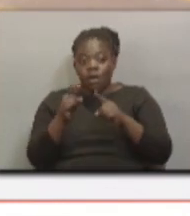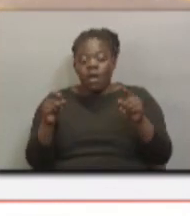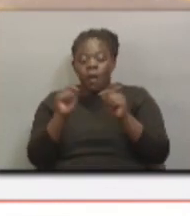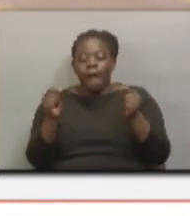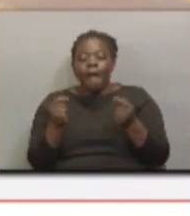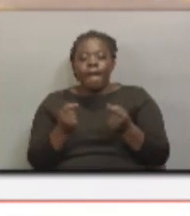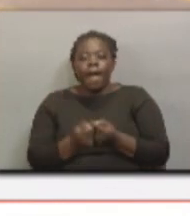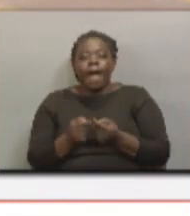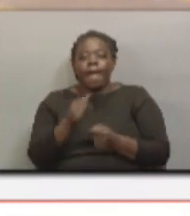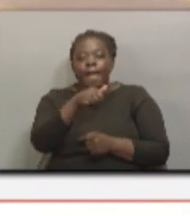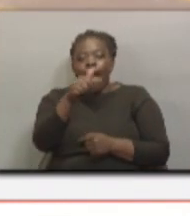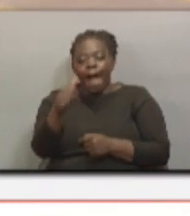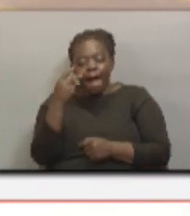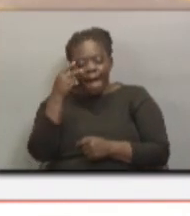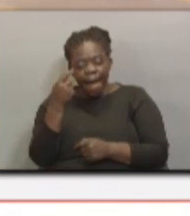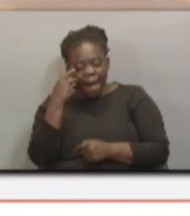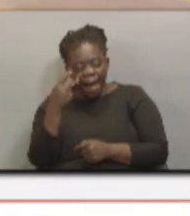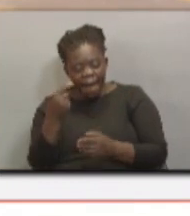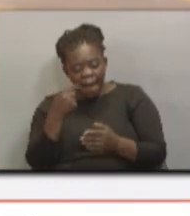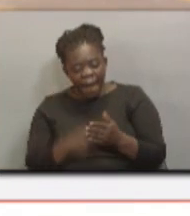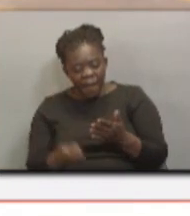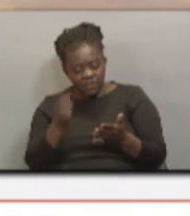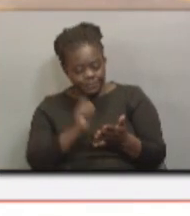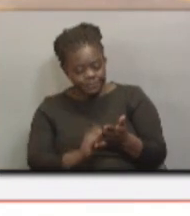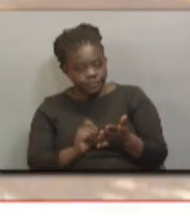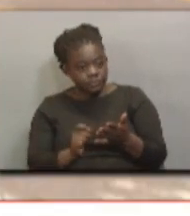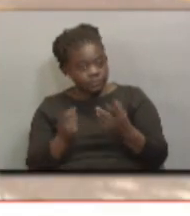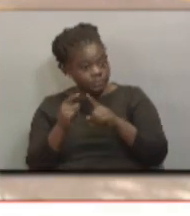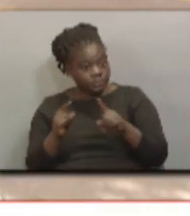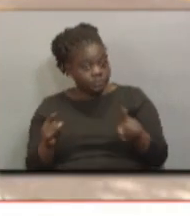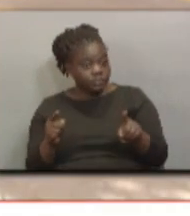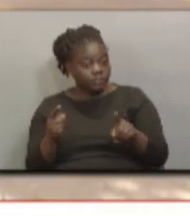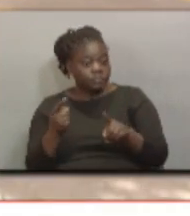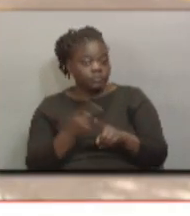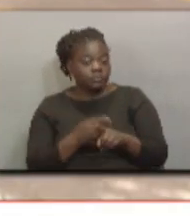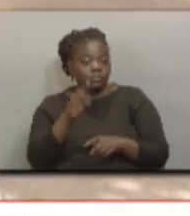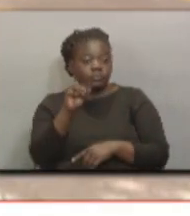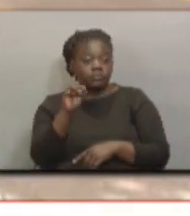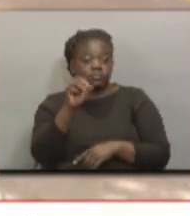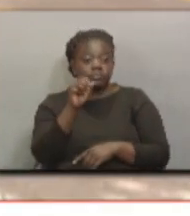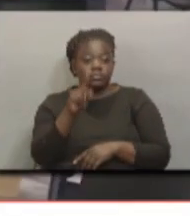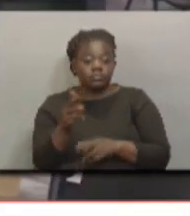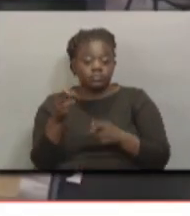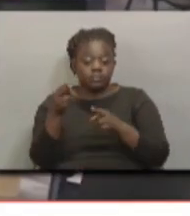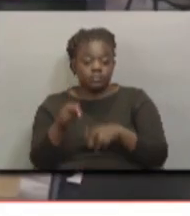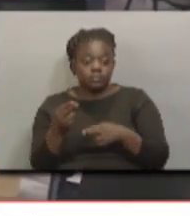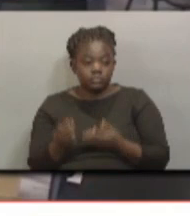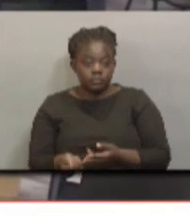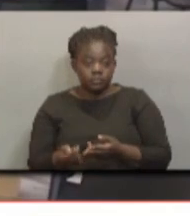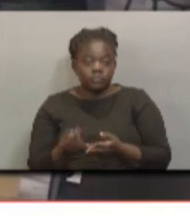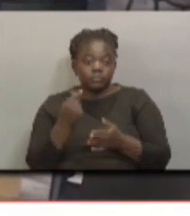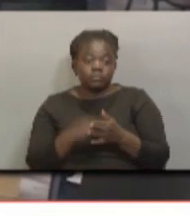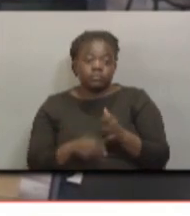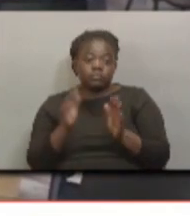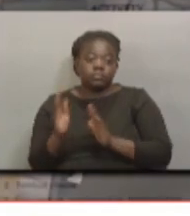ttiimu, buli omu n'atunulako n'alaba ky'osettinze. Ayawukanira ddala ne Mukozi abadde ng'abeerawo. Agambye nti